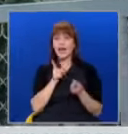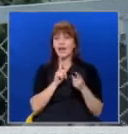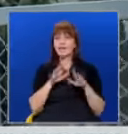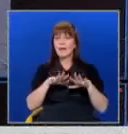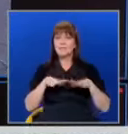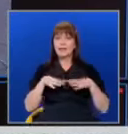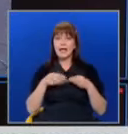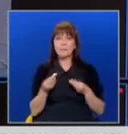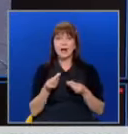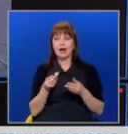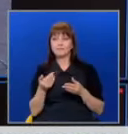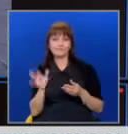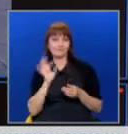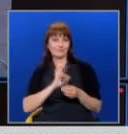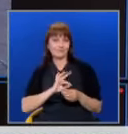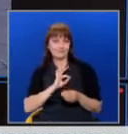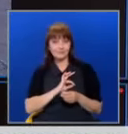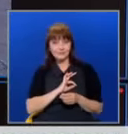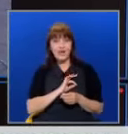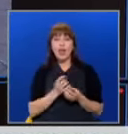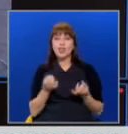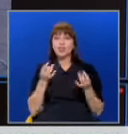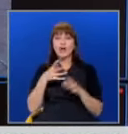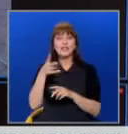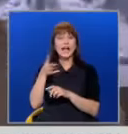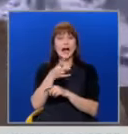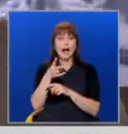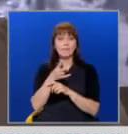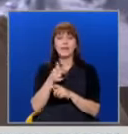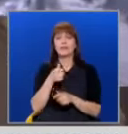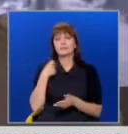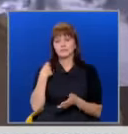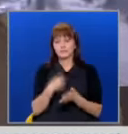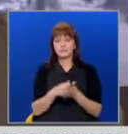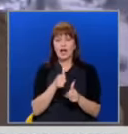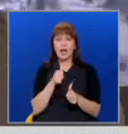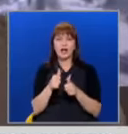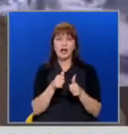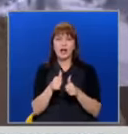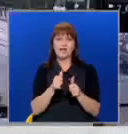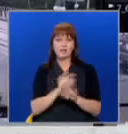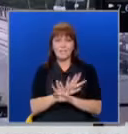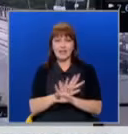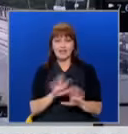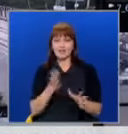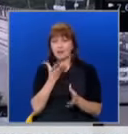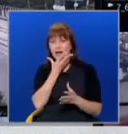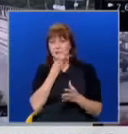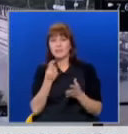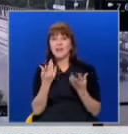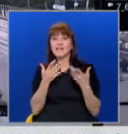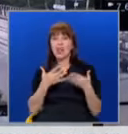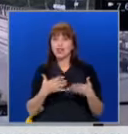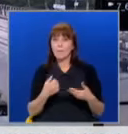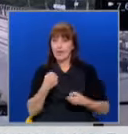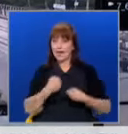странични доходи. Новите камери ще засичат автоматично и глобите ще се налагат след разпознаване на регистрационния номер, както и при санкциите